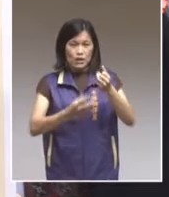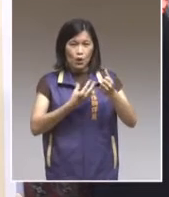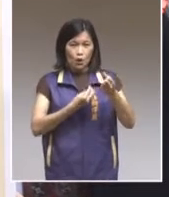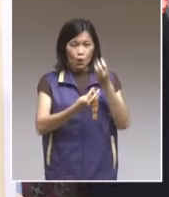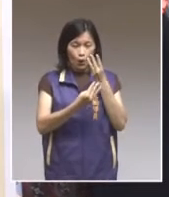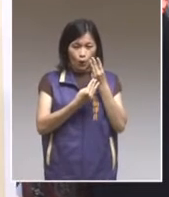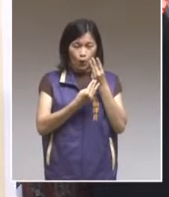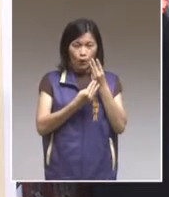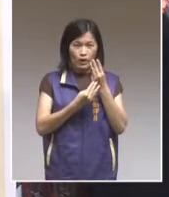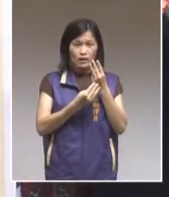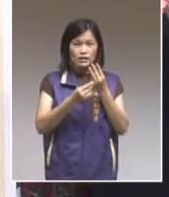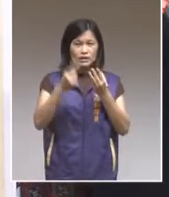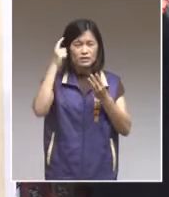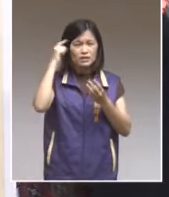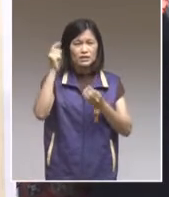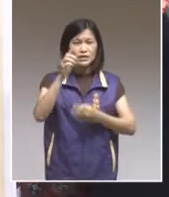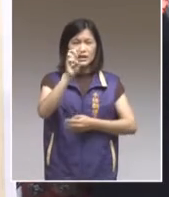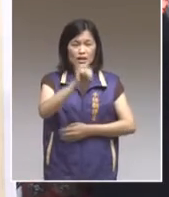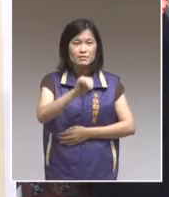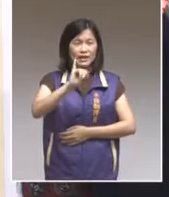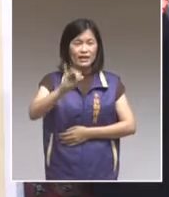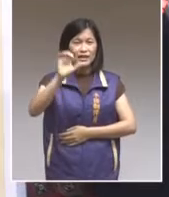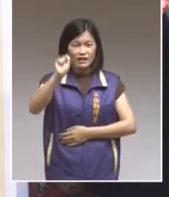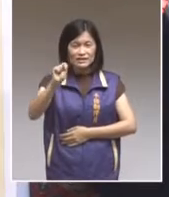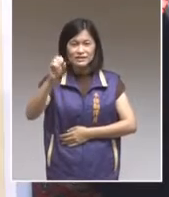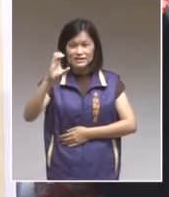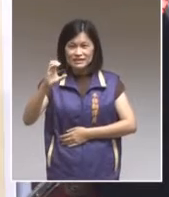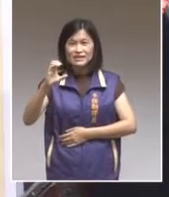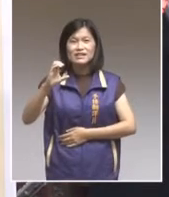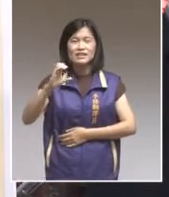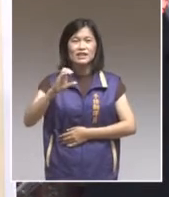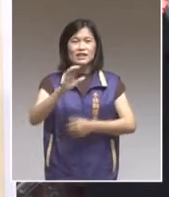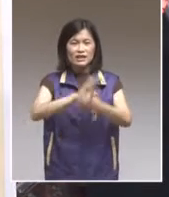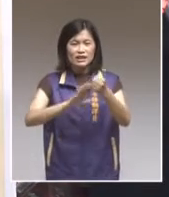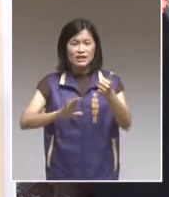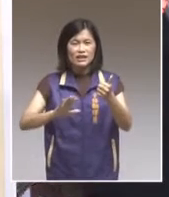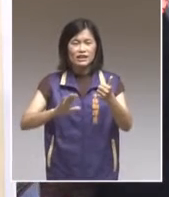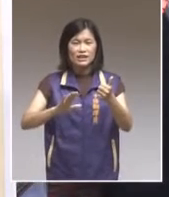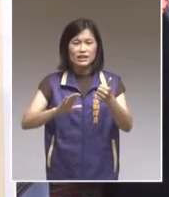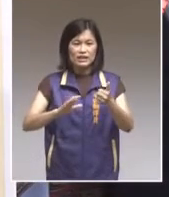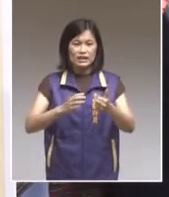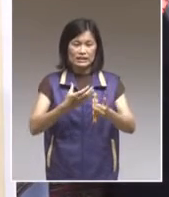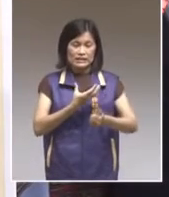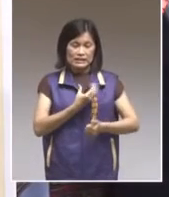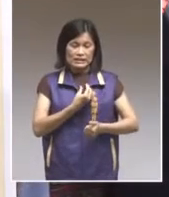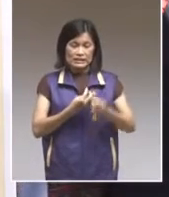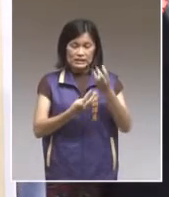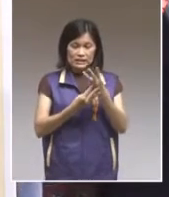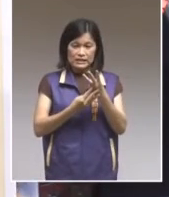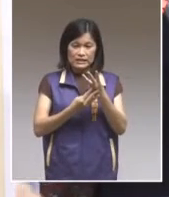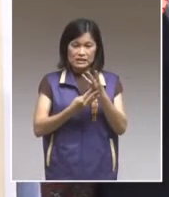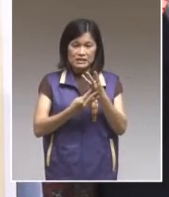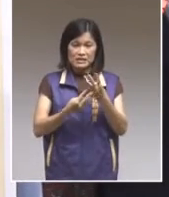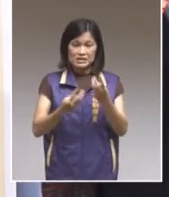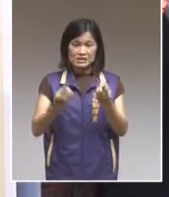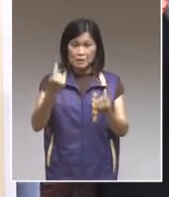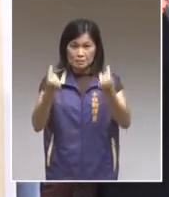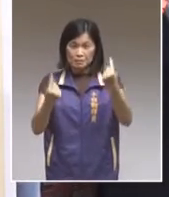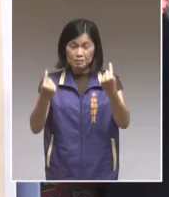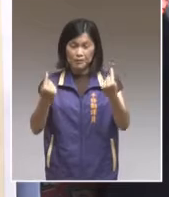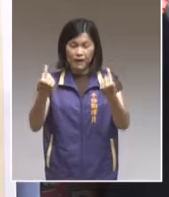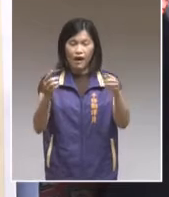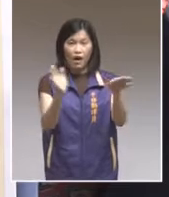这个叫 MISC 引起的心肌炎跟打疫苗的引起的心肌炎。那我们就可以看到左